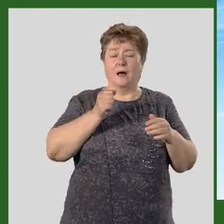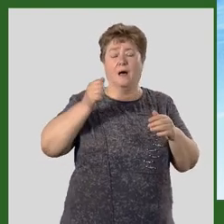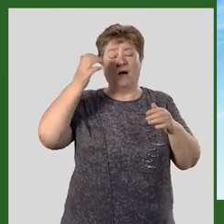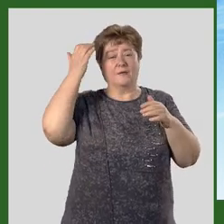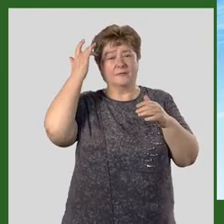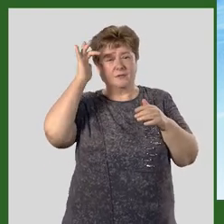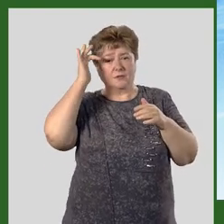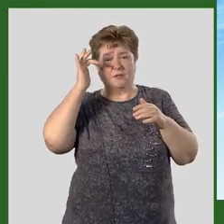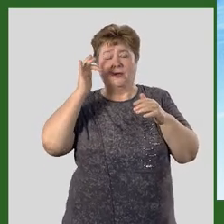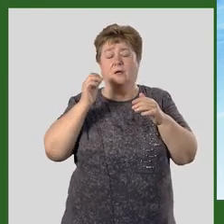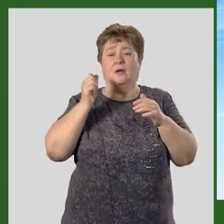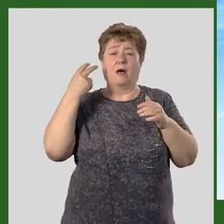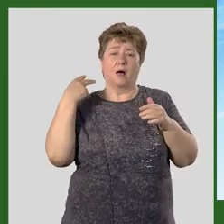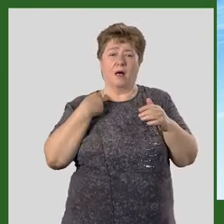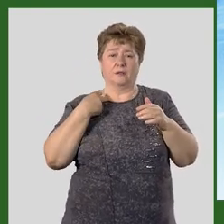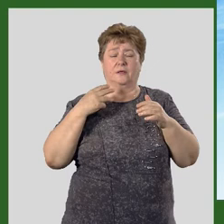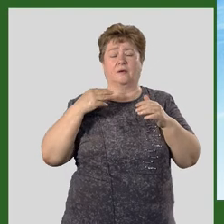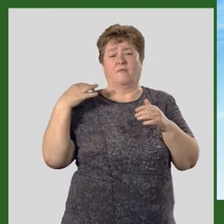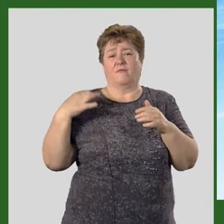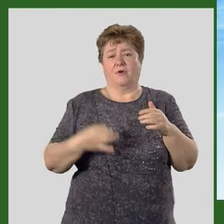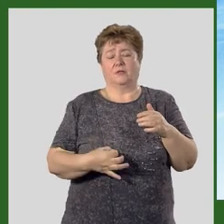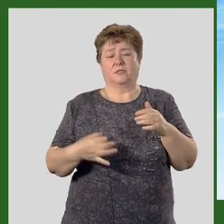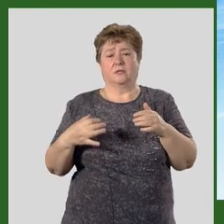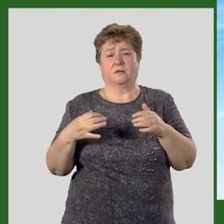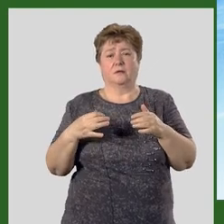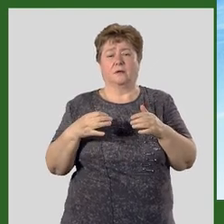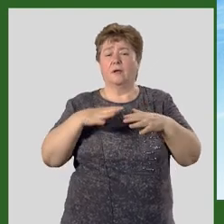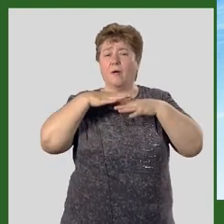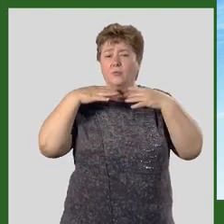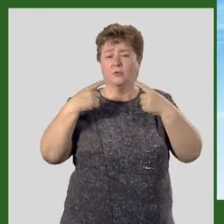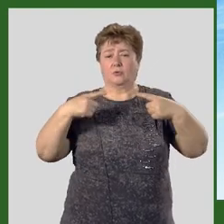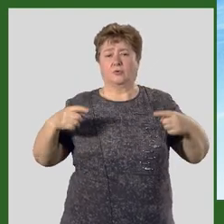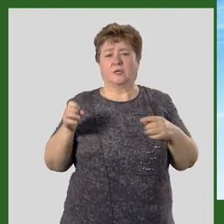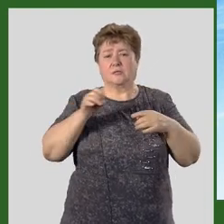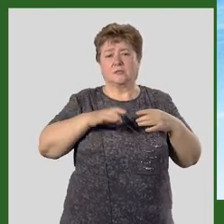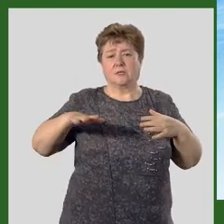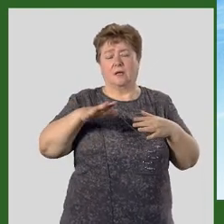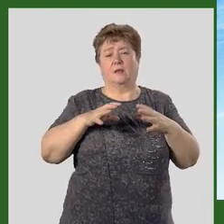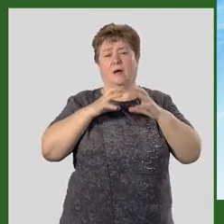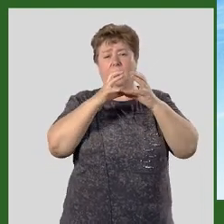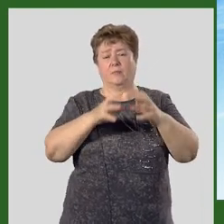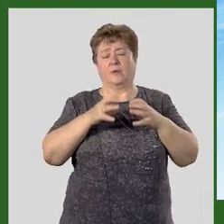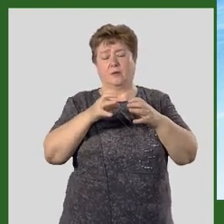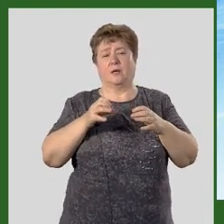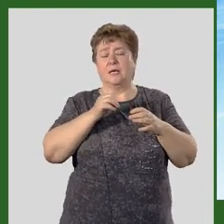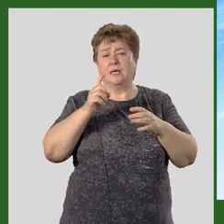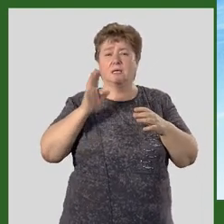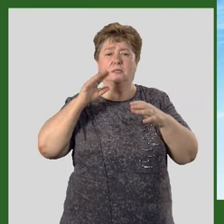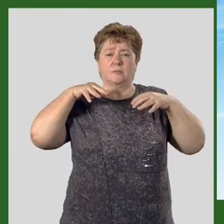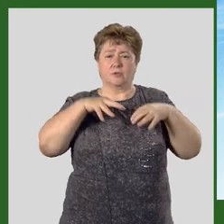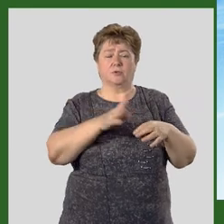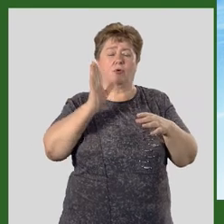в США, в Англии, во Франции и во многих других странах мира из морской